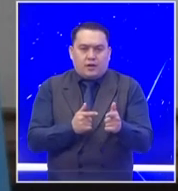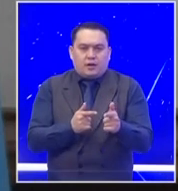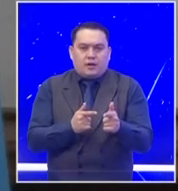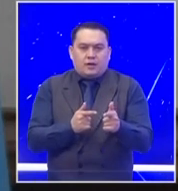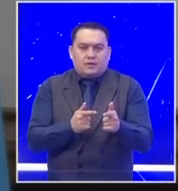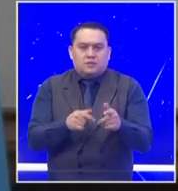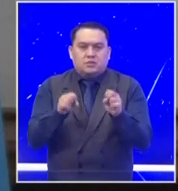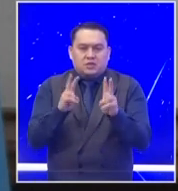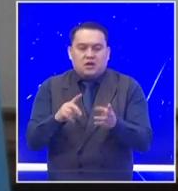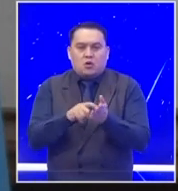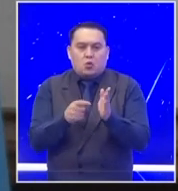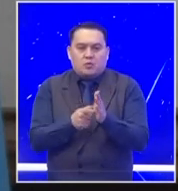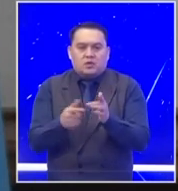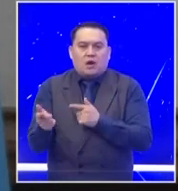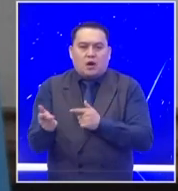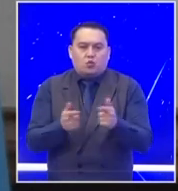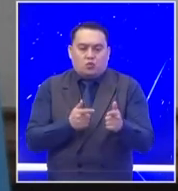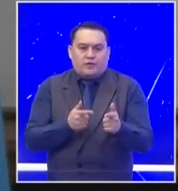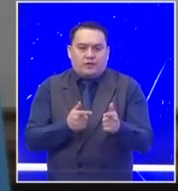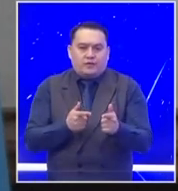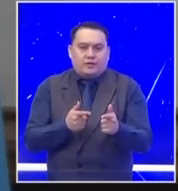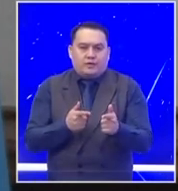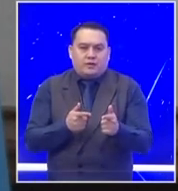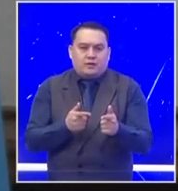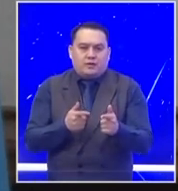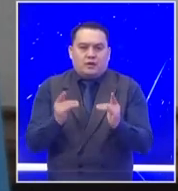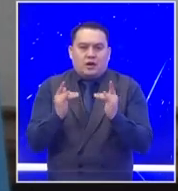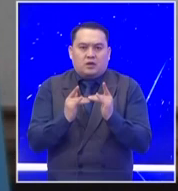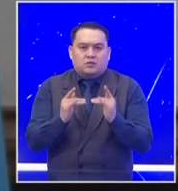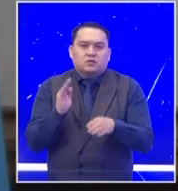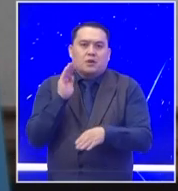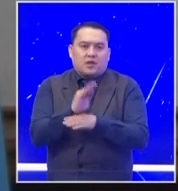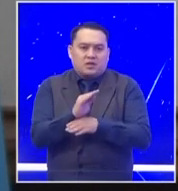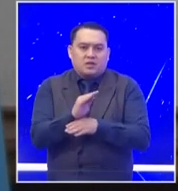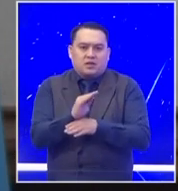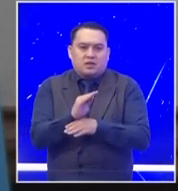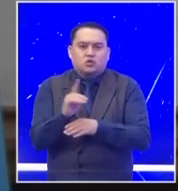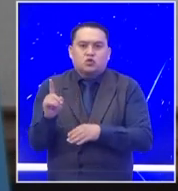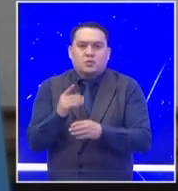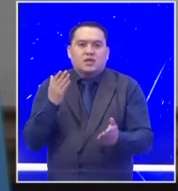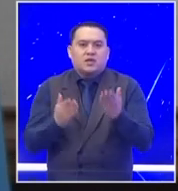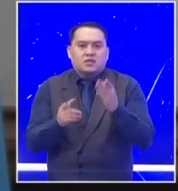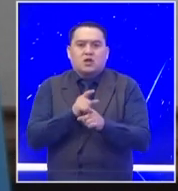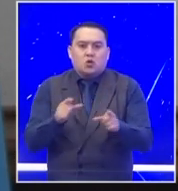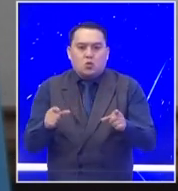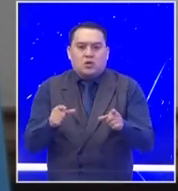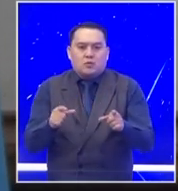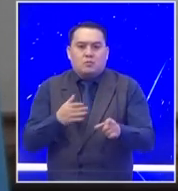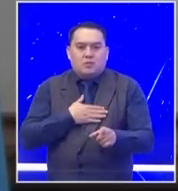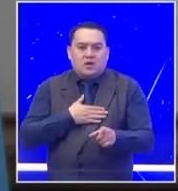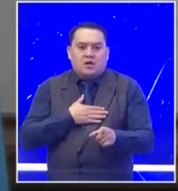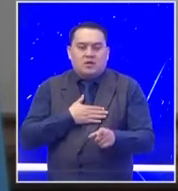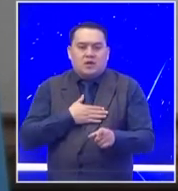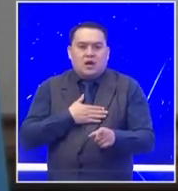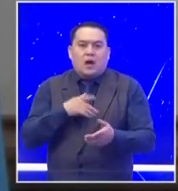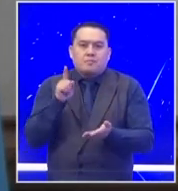провизорные, какие там еще? Ну, стационары открыли дополнительно, чтобы если люди будут переходить, мы тоже со своей